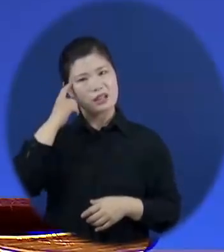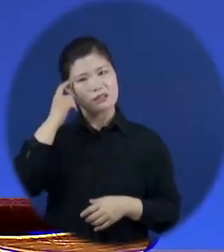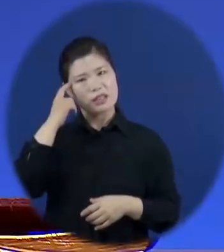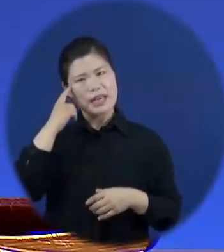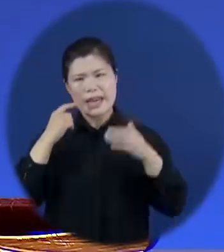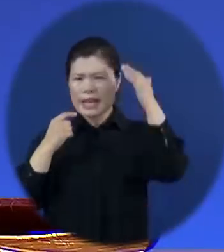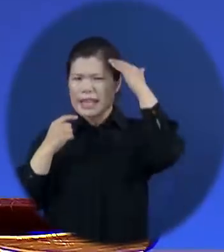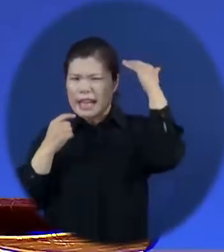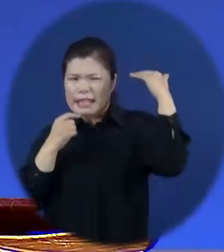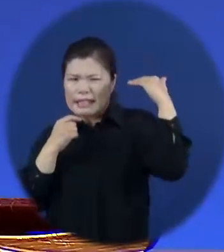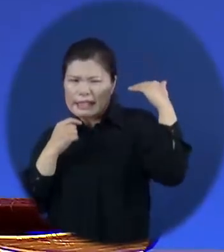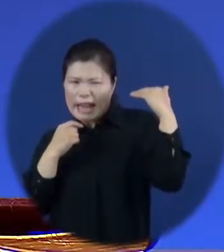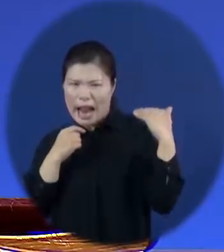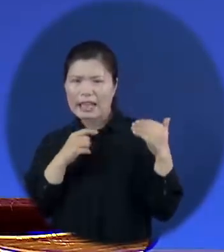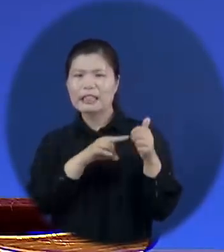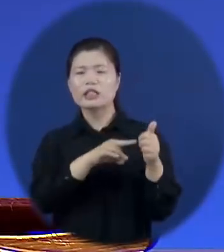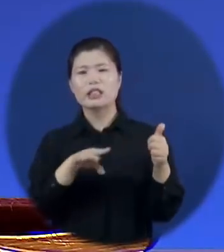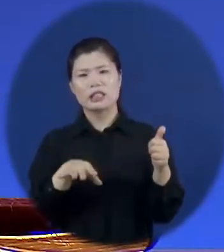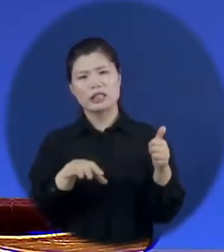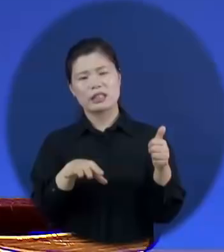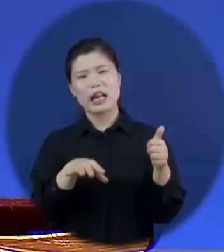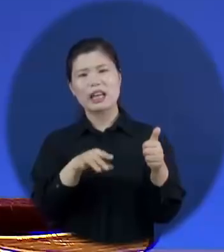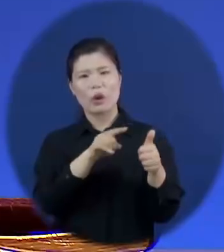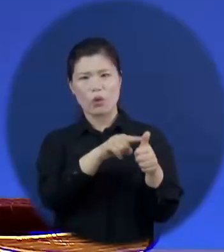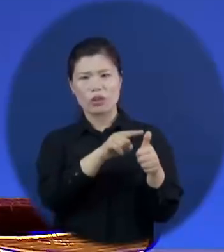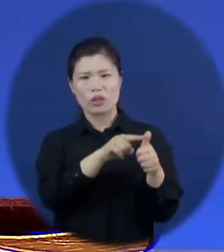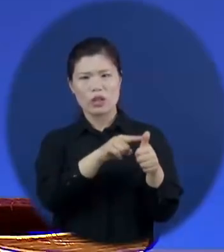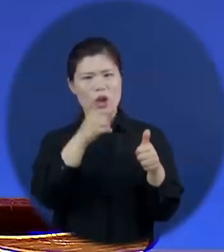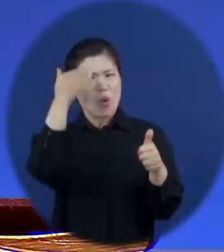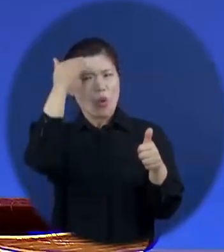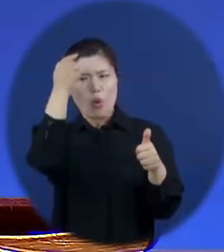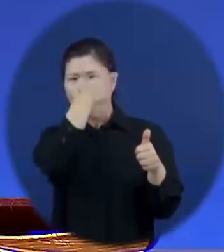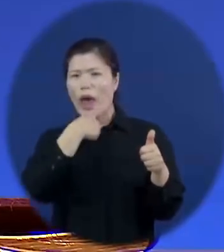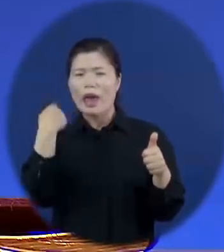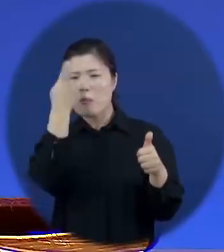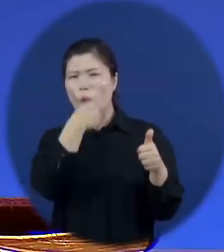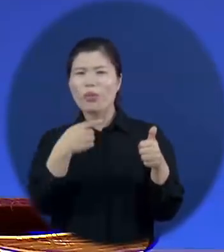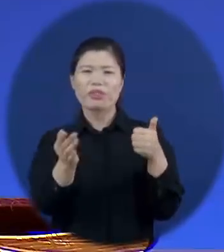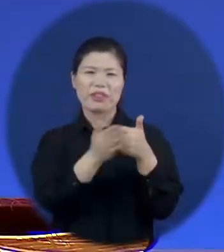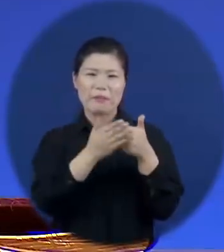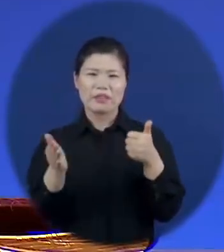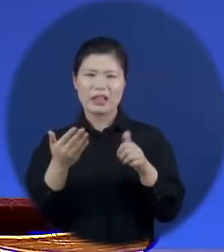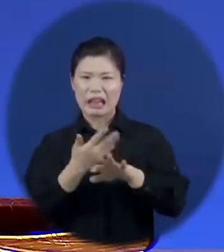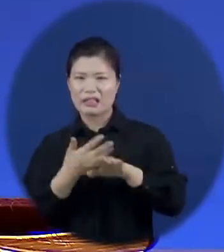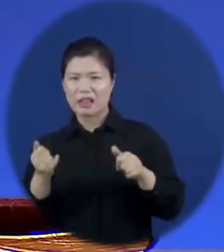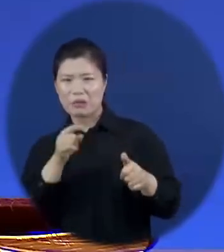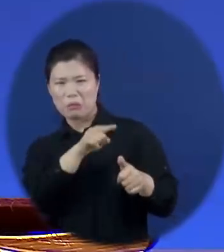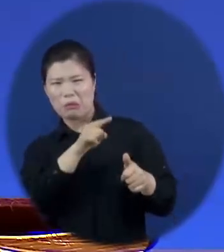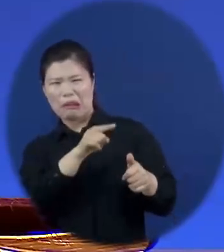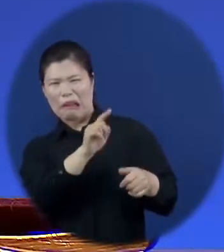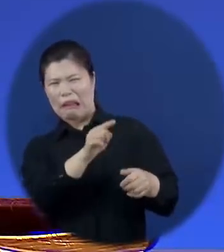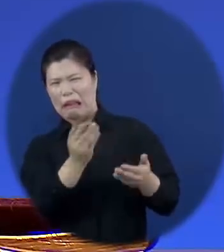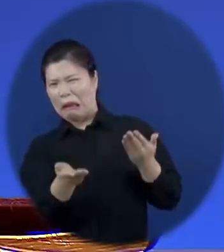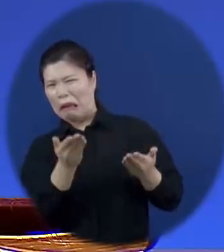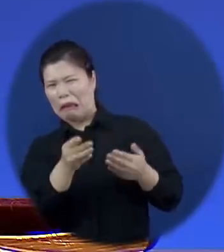추측에는 키가 작은 그의 외모로 인해 사람들의 편견에 시달리지 않았나 하는 생각이 듭니다. 그래서